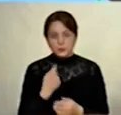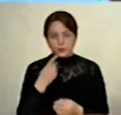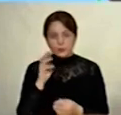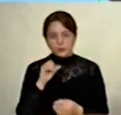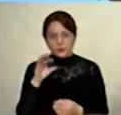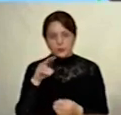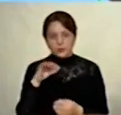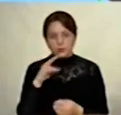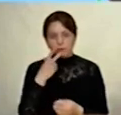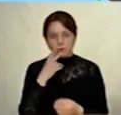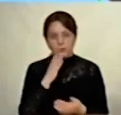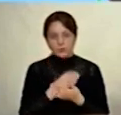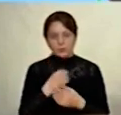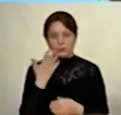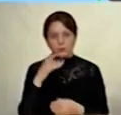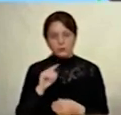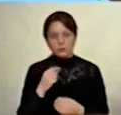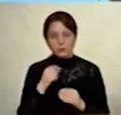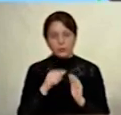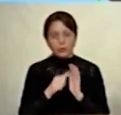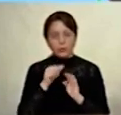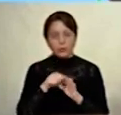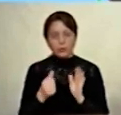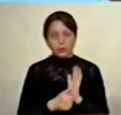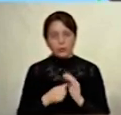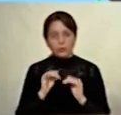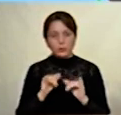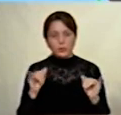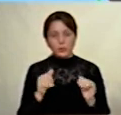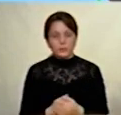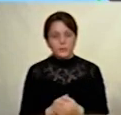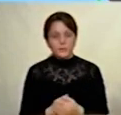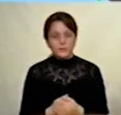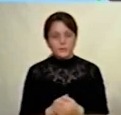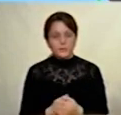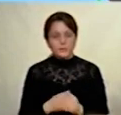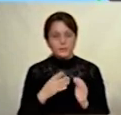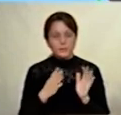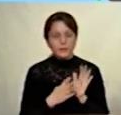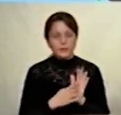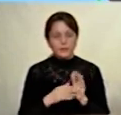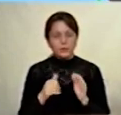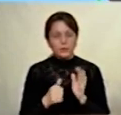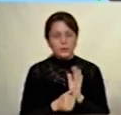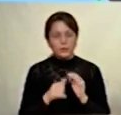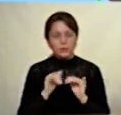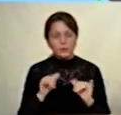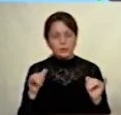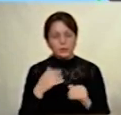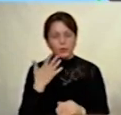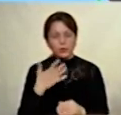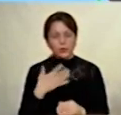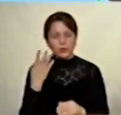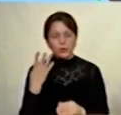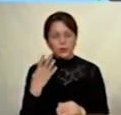misolni ko'raylik. 5.16 ni ko'paytiramiz 9 ga. 9 ni 6 ga ko'paytirsak